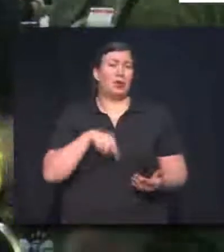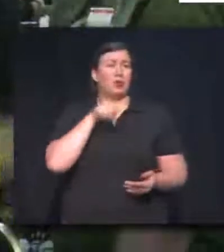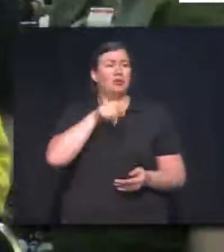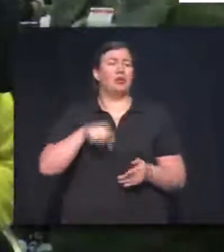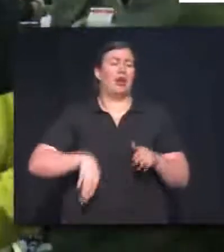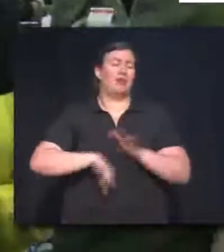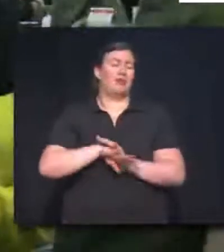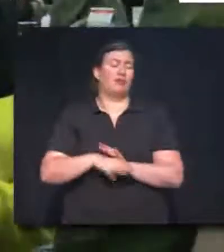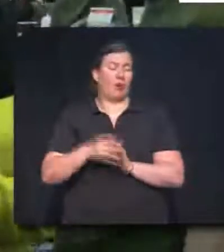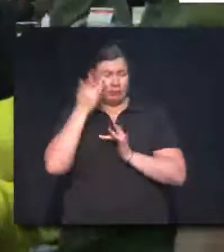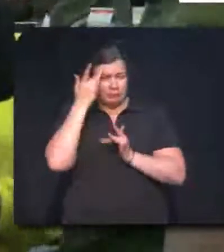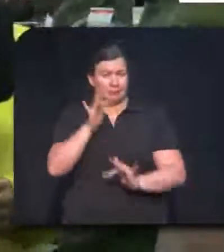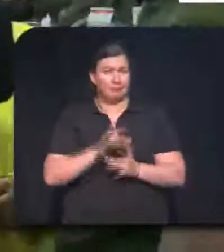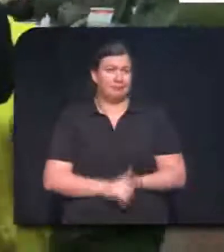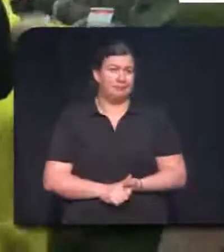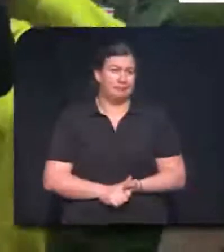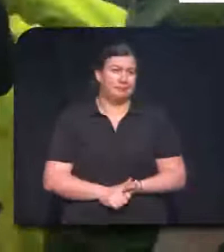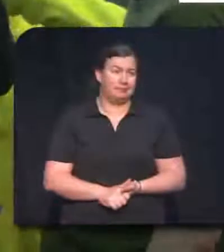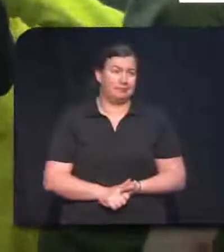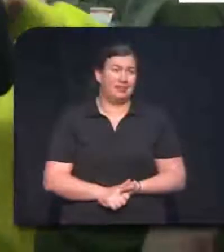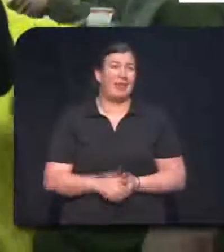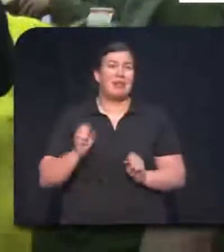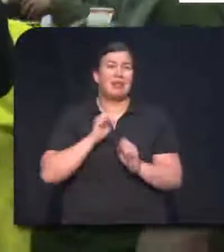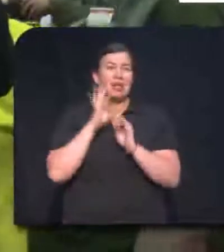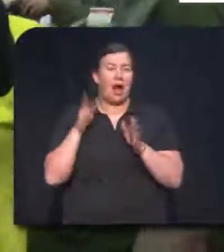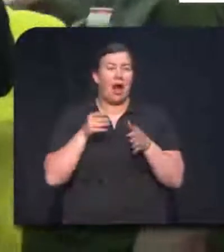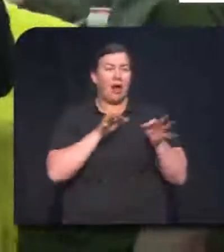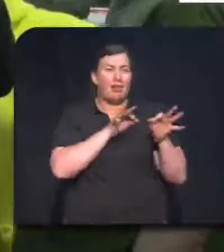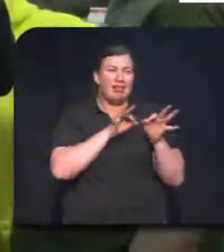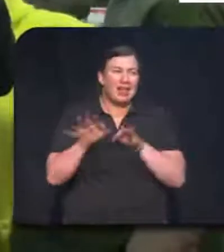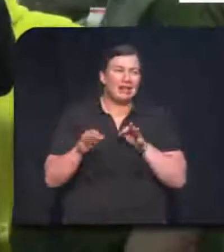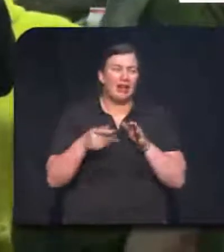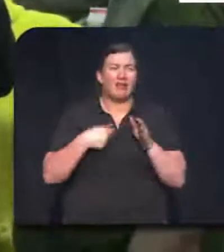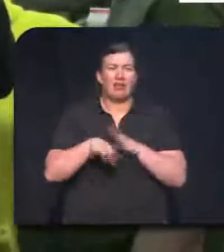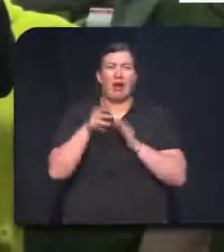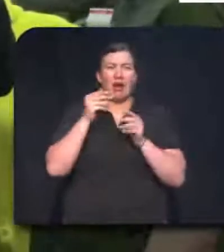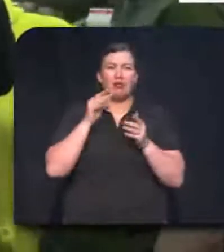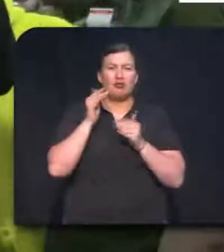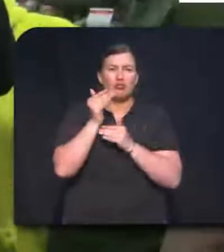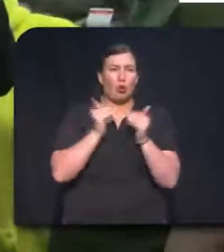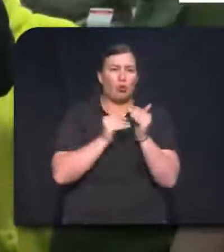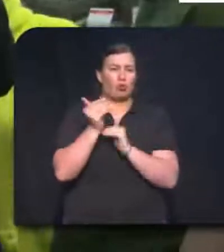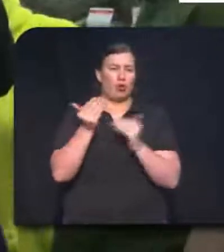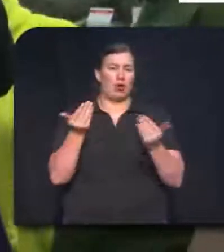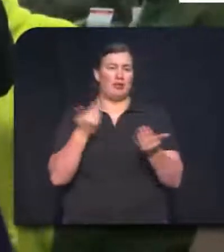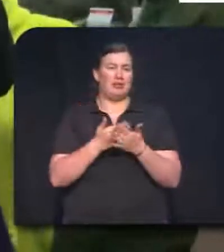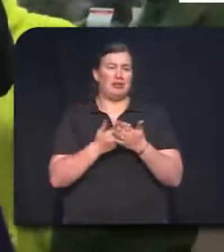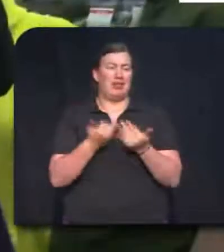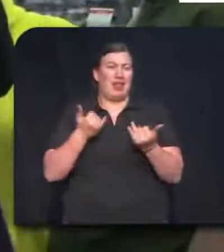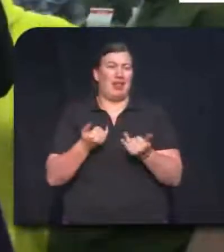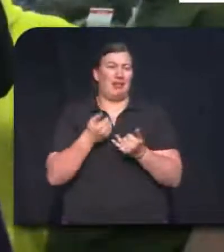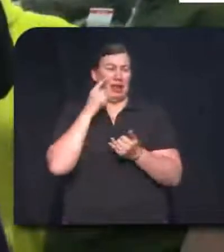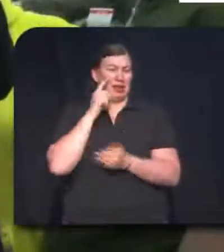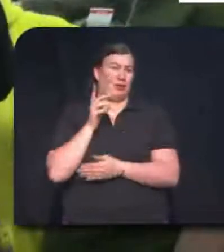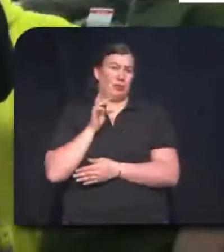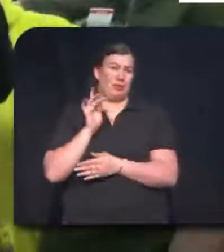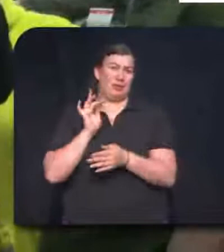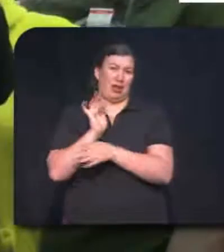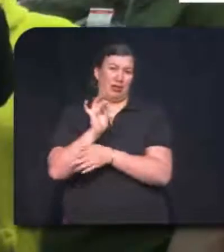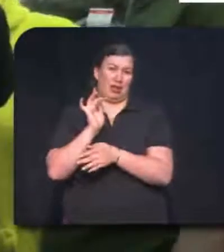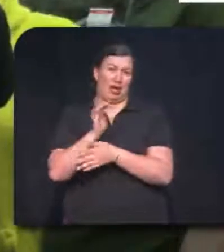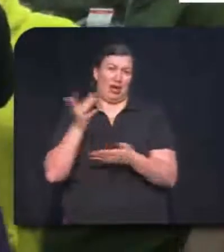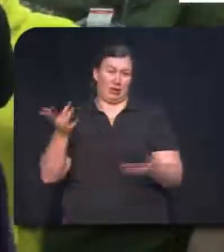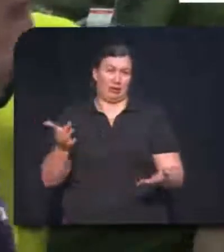ähm Linie die wir ja vorher dann bestimmen können und darum bin ich halt auch gegen diese Geschichte momentan